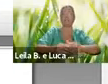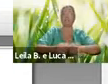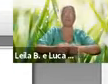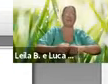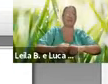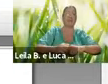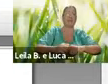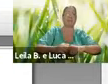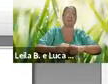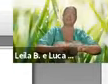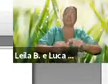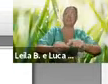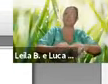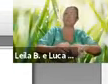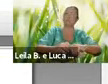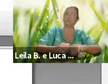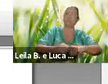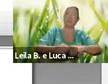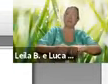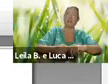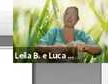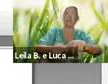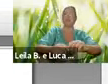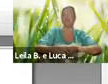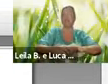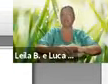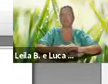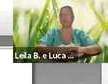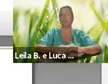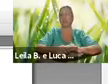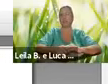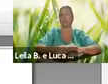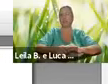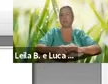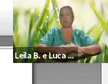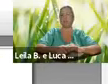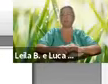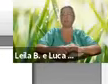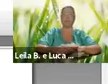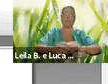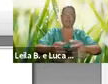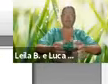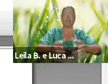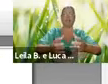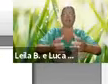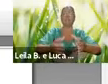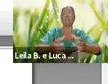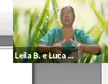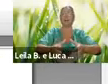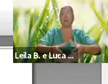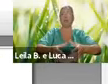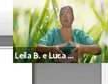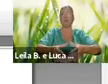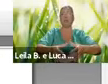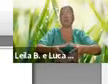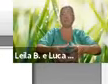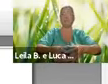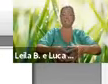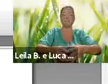maggior parte è 70% il medium, 30% lo spirito, perché non